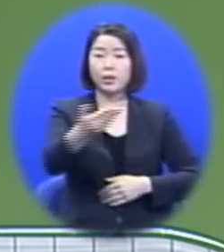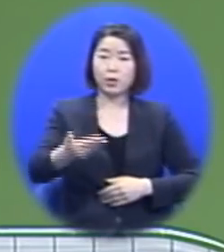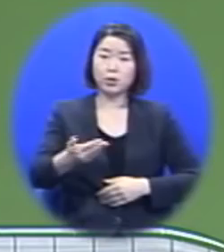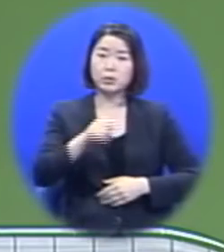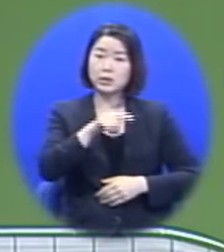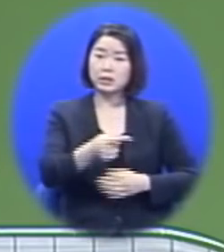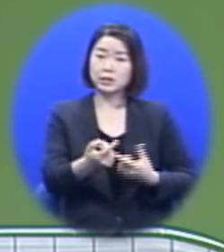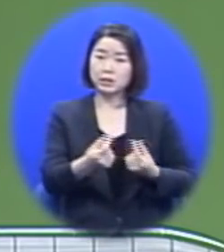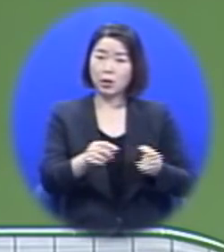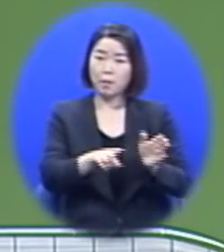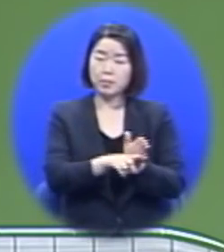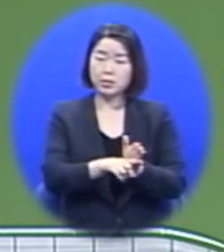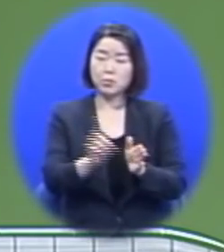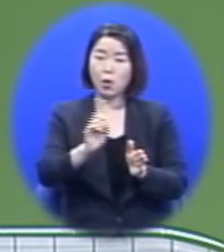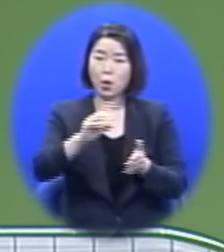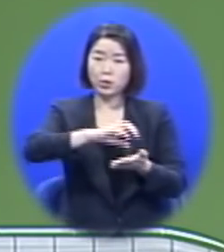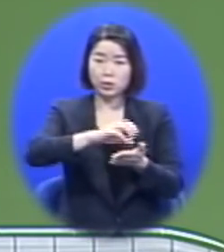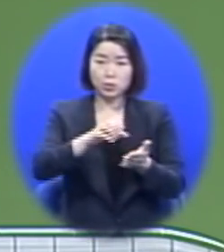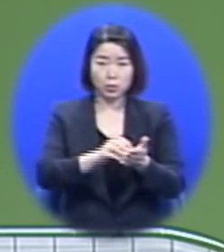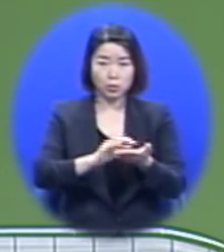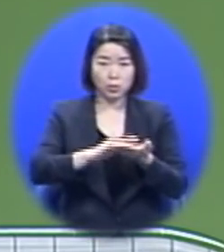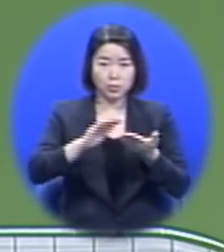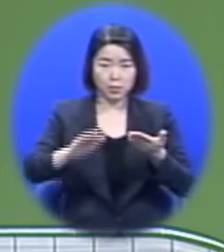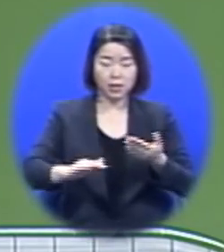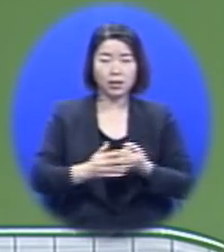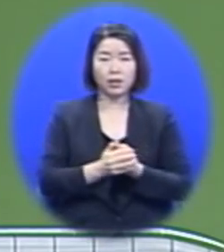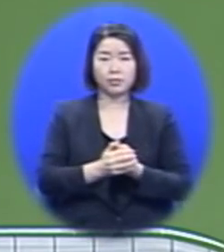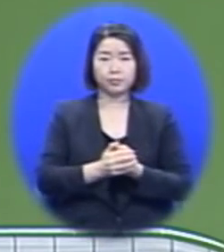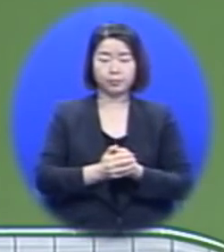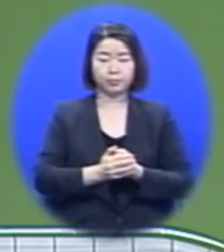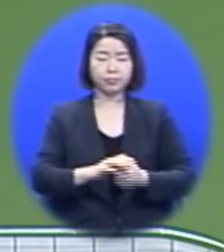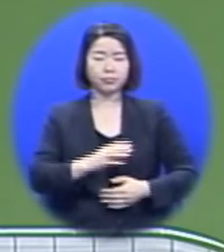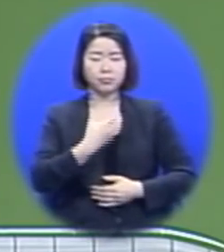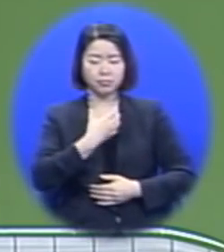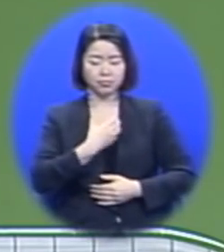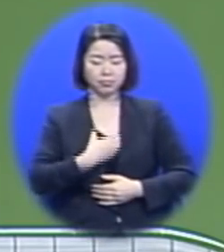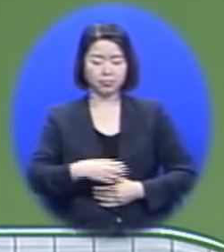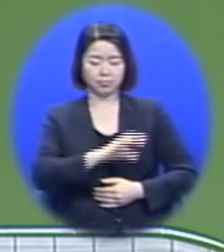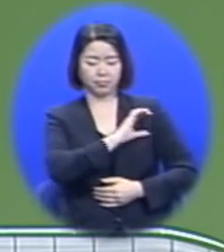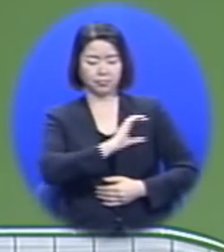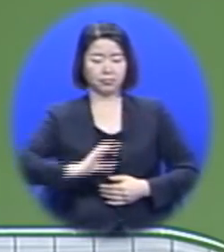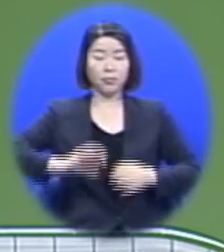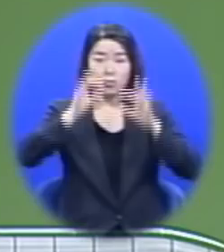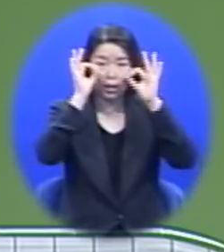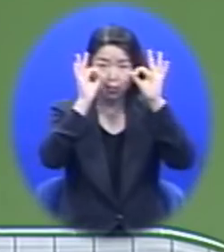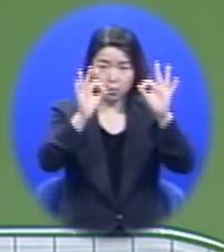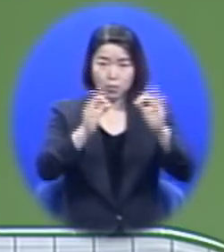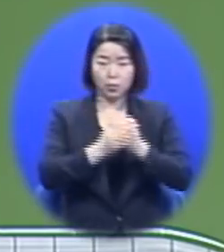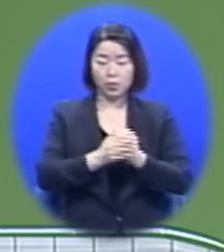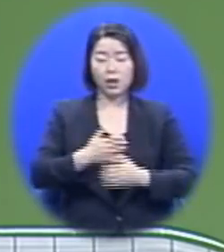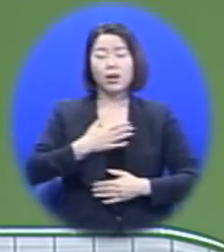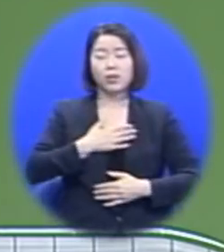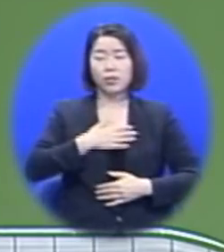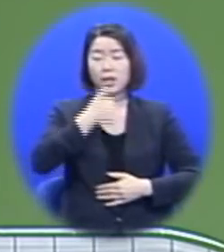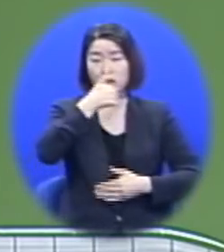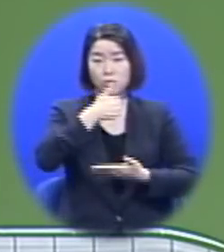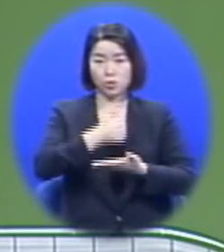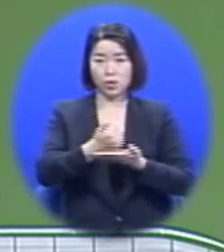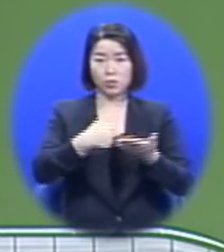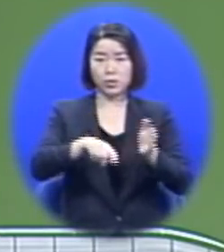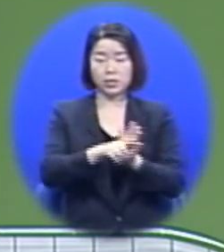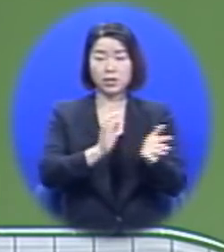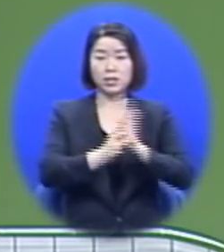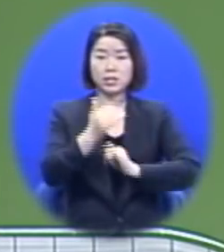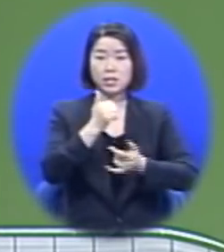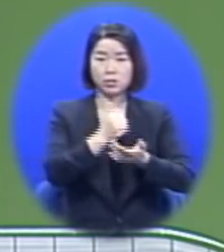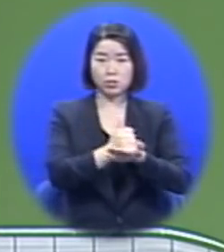여러분은 믿음은 어느 정도의 믿음입니까? The Passion of Christ를 보고, 아, 내 죄를 위해서 예수님이 저렇게